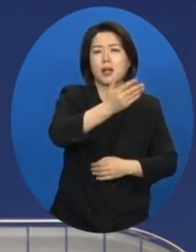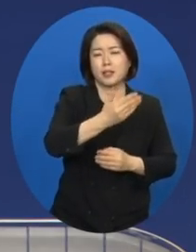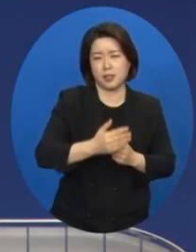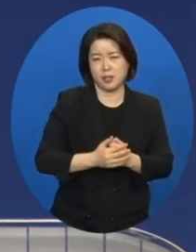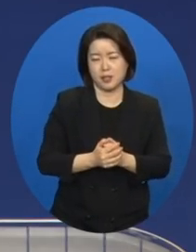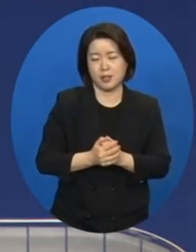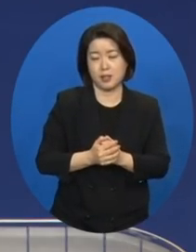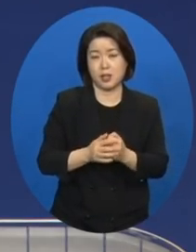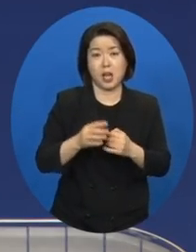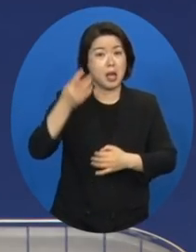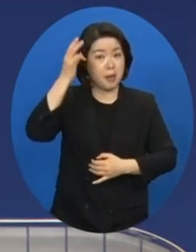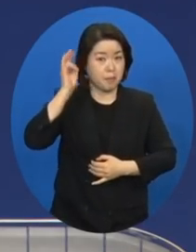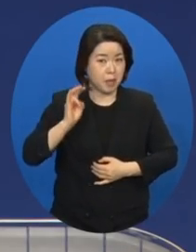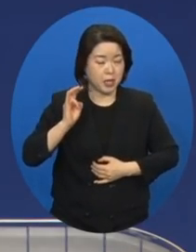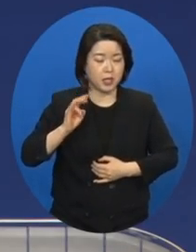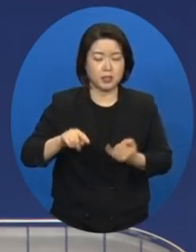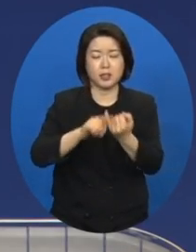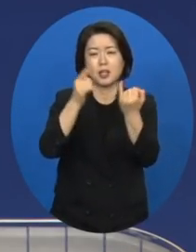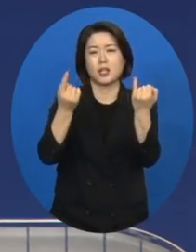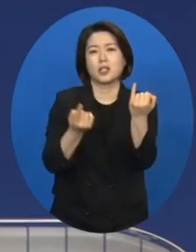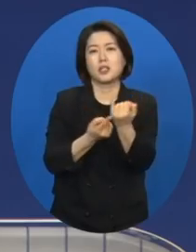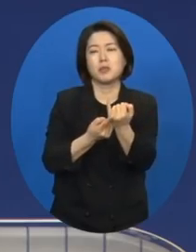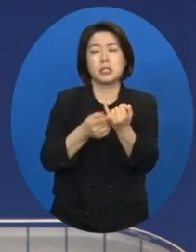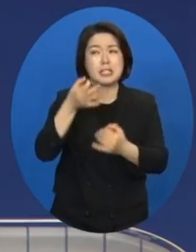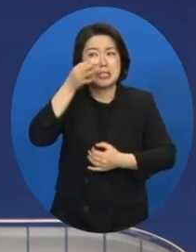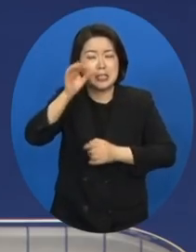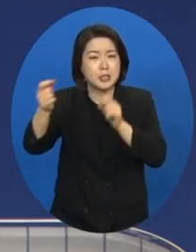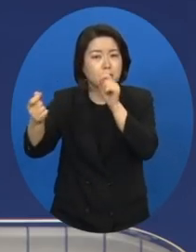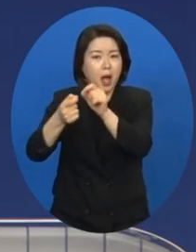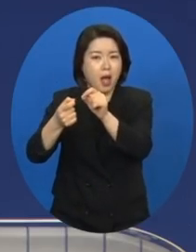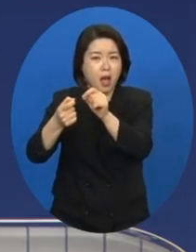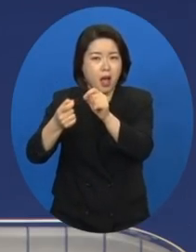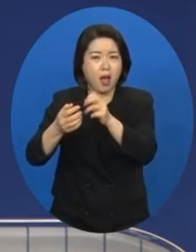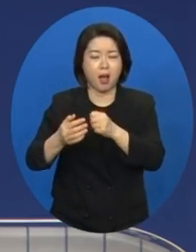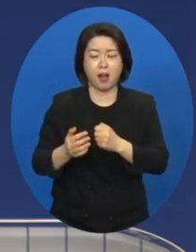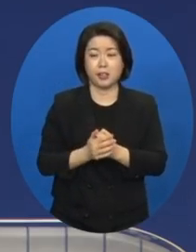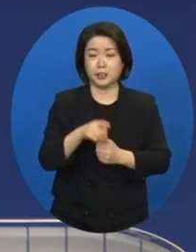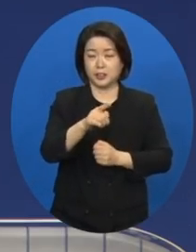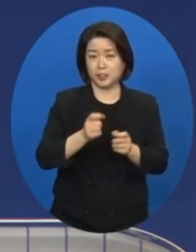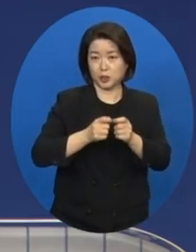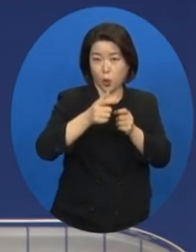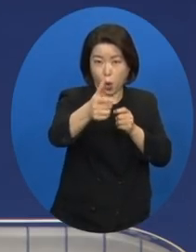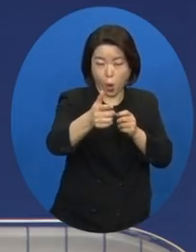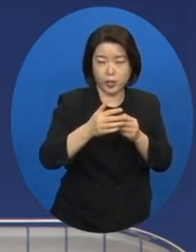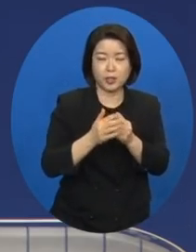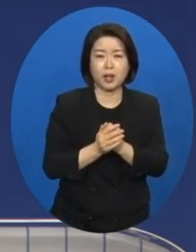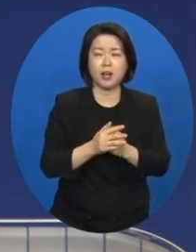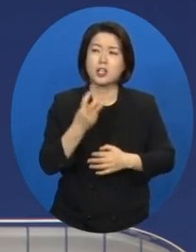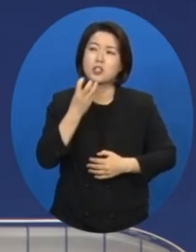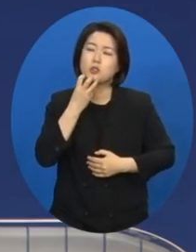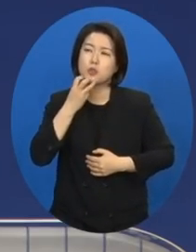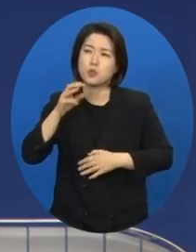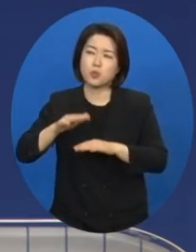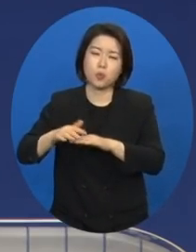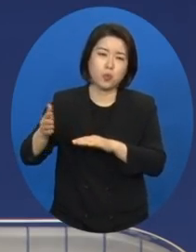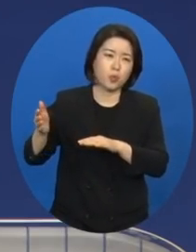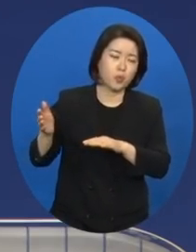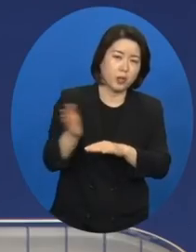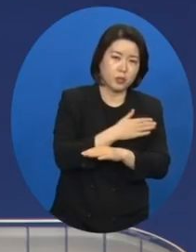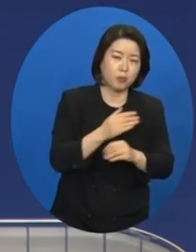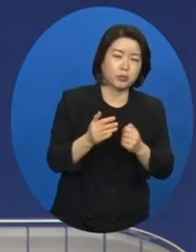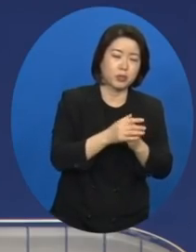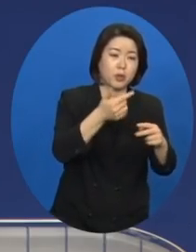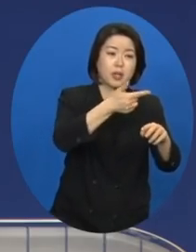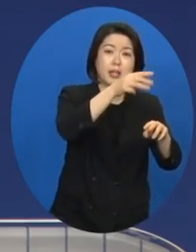임신 말기였어요. 이 거리가 대략 서울에서 대전 거리, 160km의 거리를 그